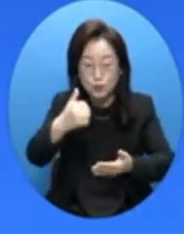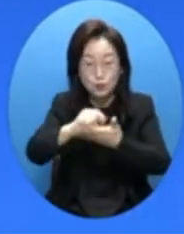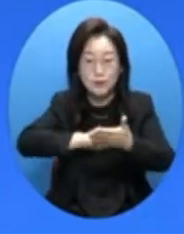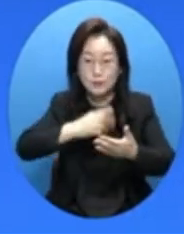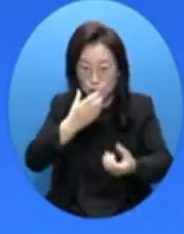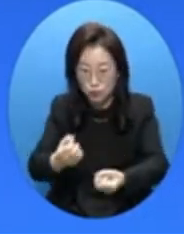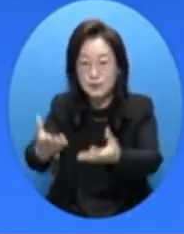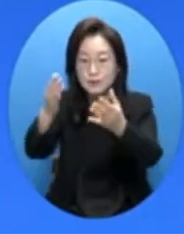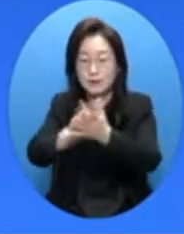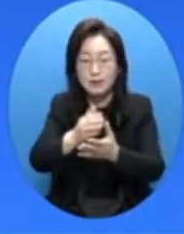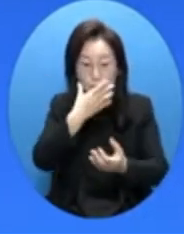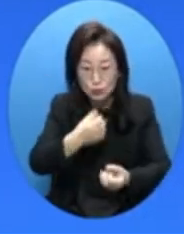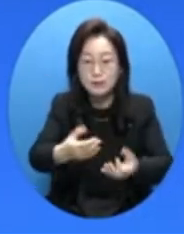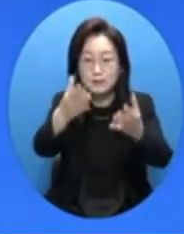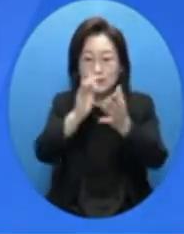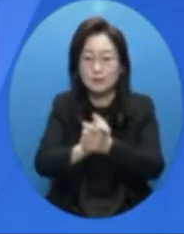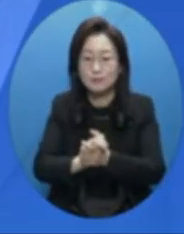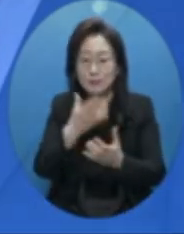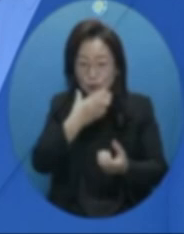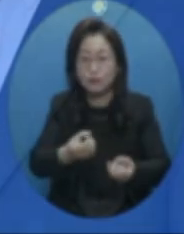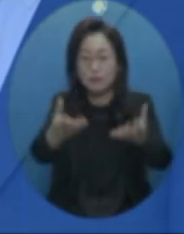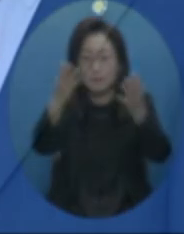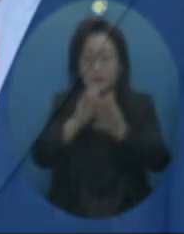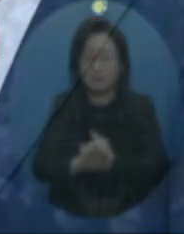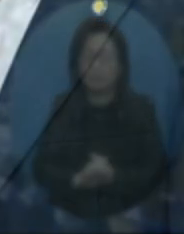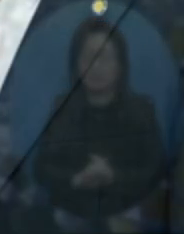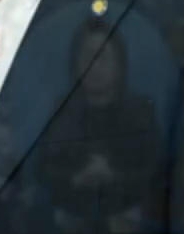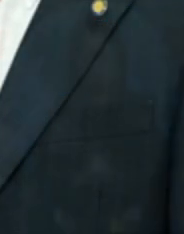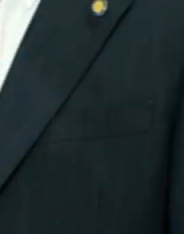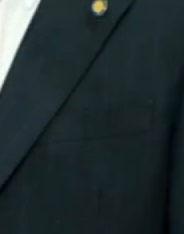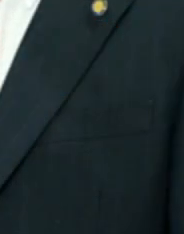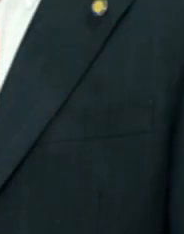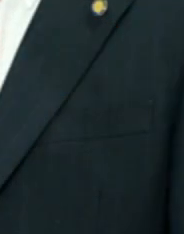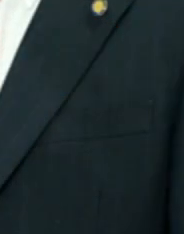이름으로 축원합니다 축원합니다 축원합니다